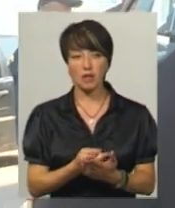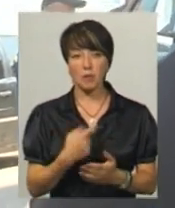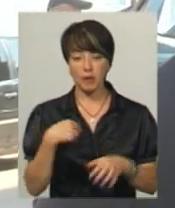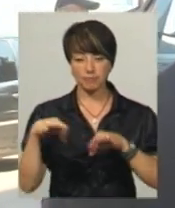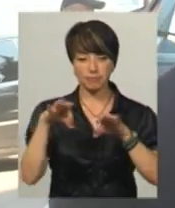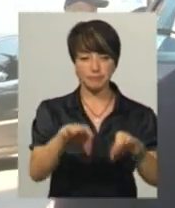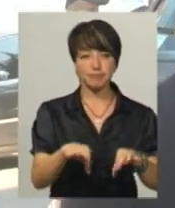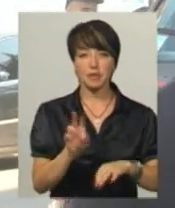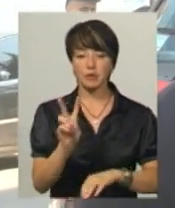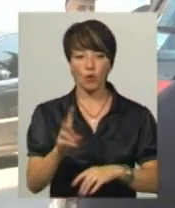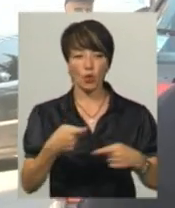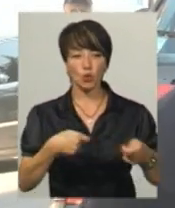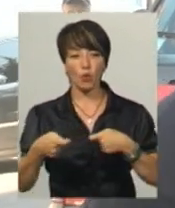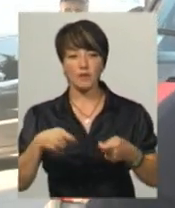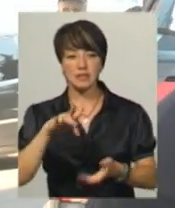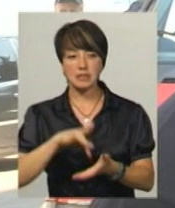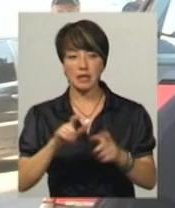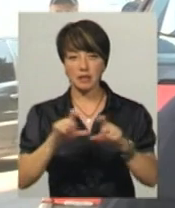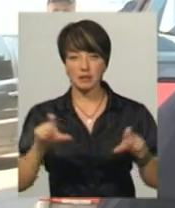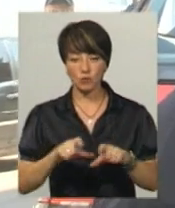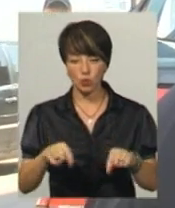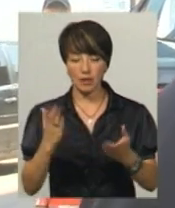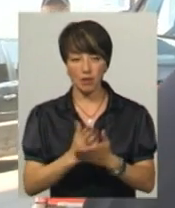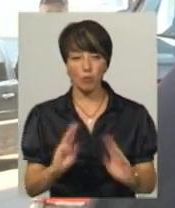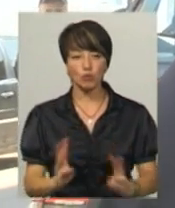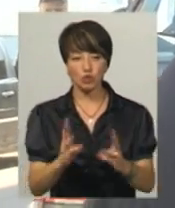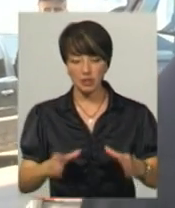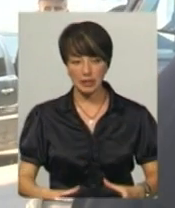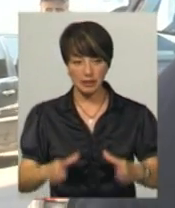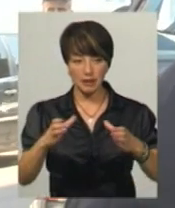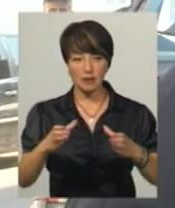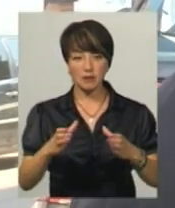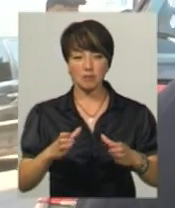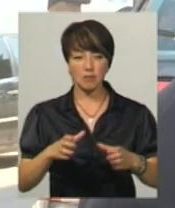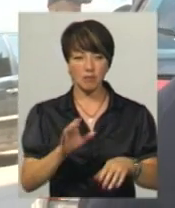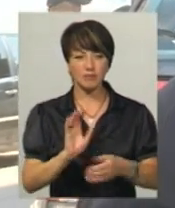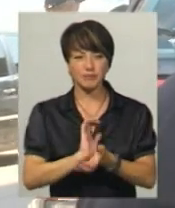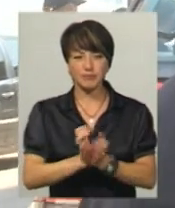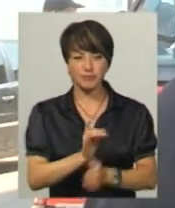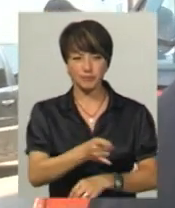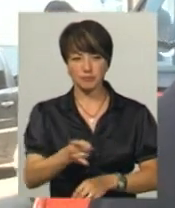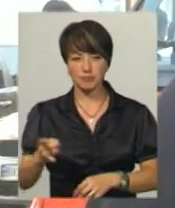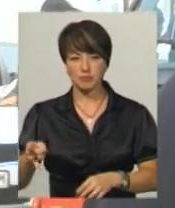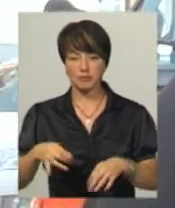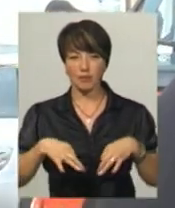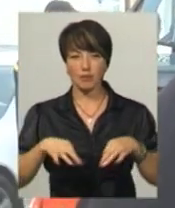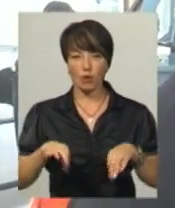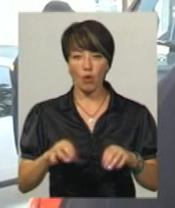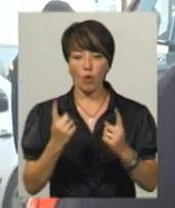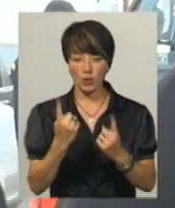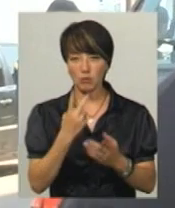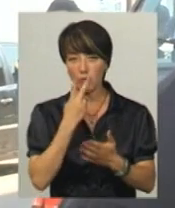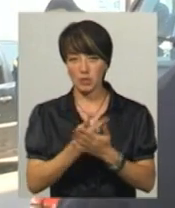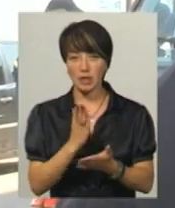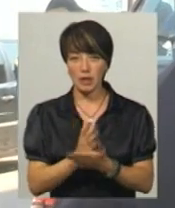центрів на вулиці Вайсера. Тут є декілька пожежних гідрантів, дуже велика кількість скупчення автомобілів. І один з таких пожежних гідрантів ми побачили,